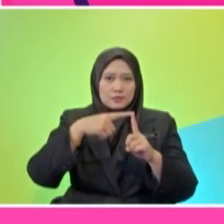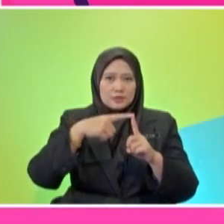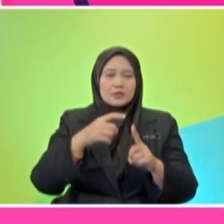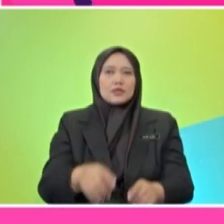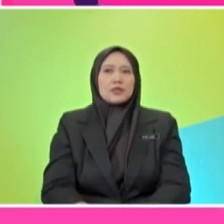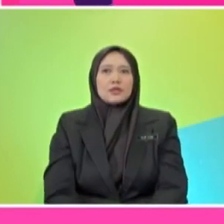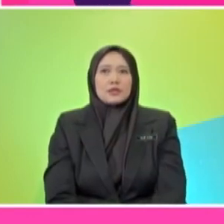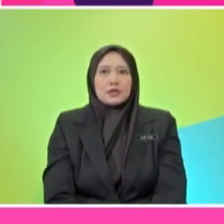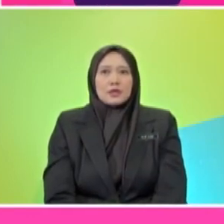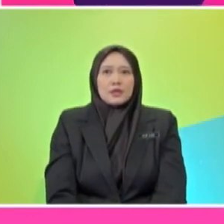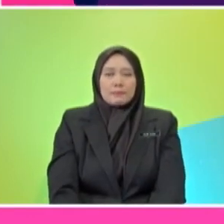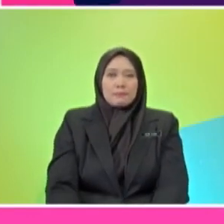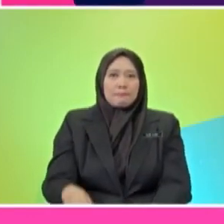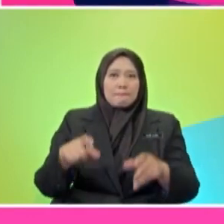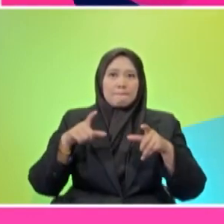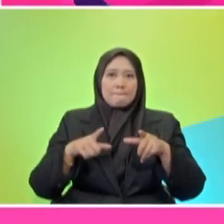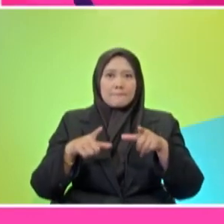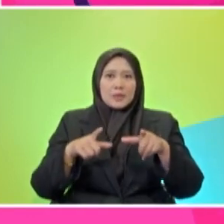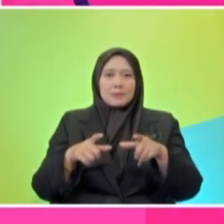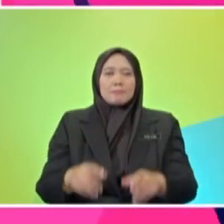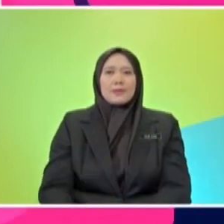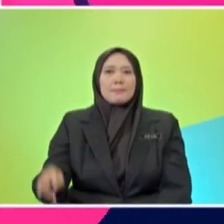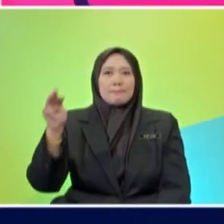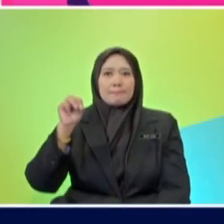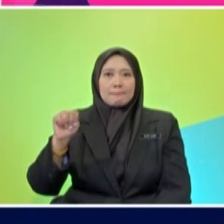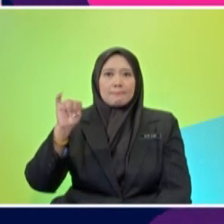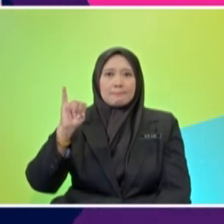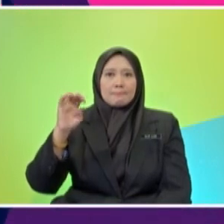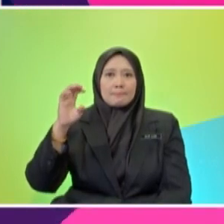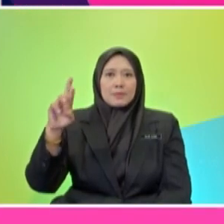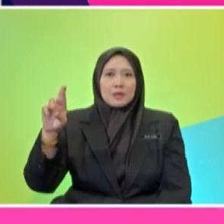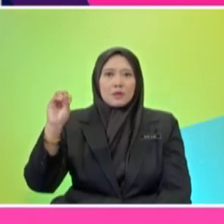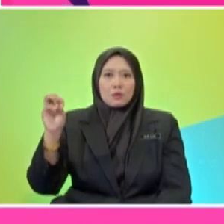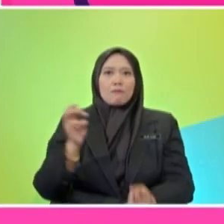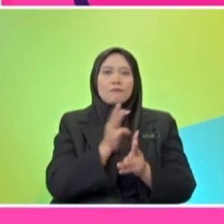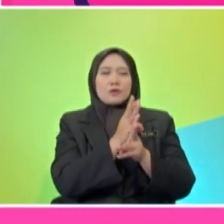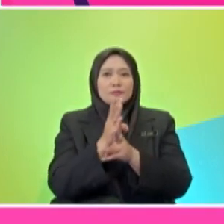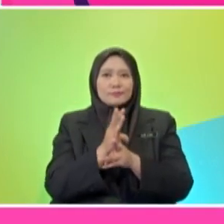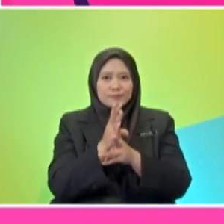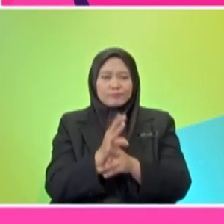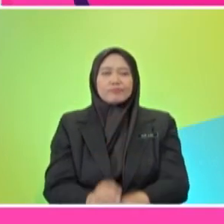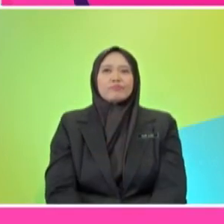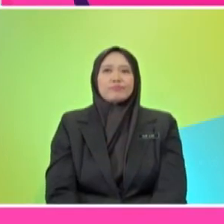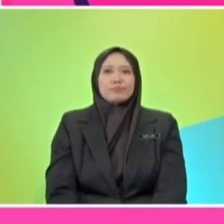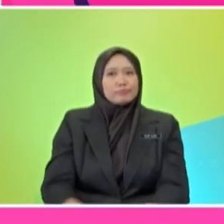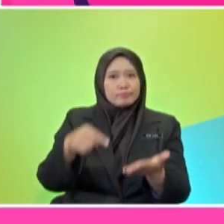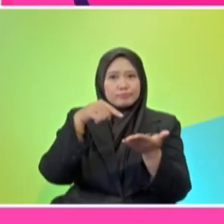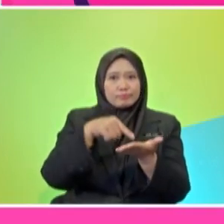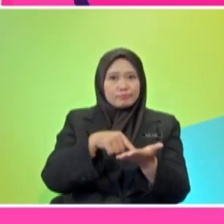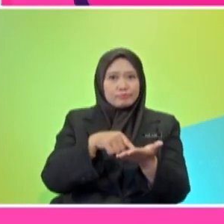Ya, bagus Ifan. Okey. So, ini adalah contoh pengatur caraan